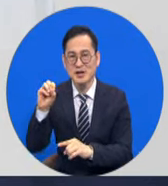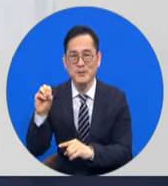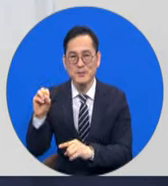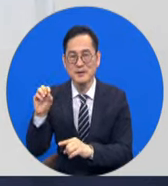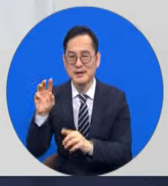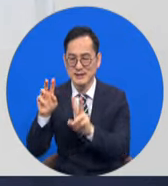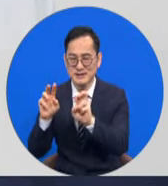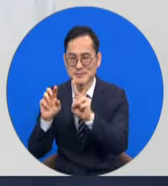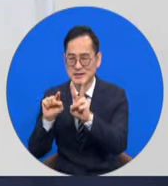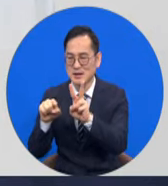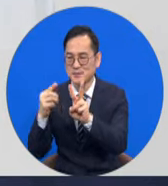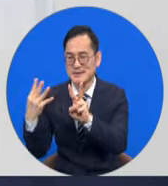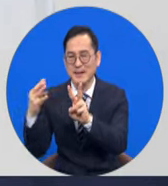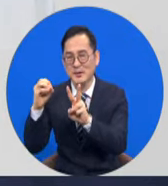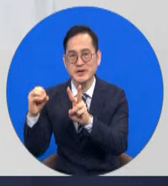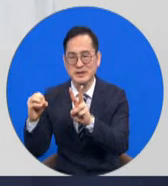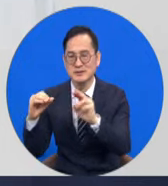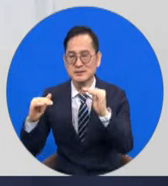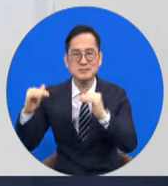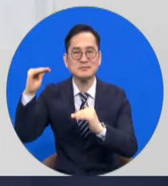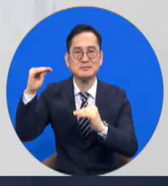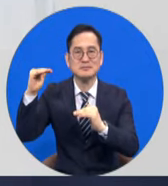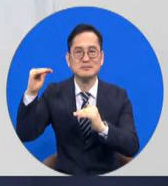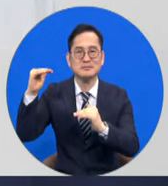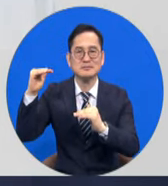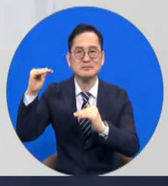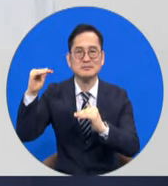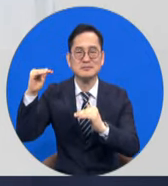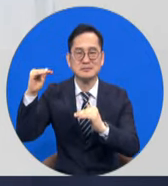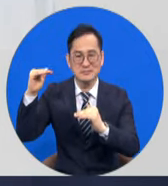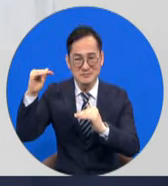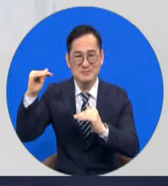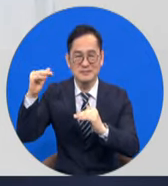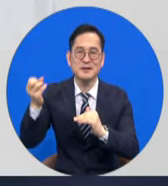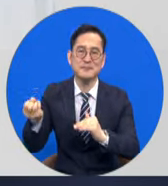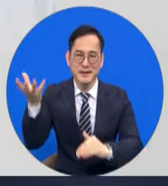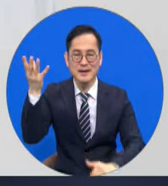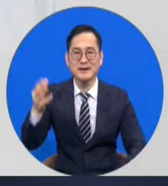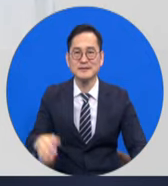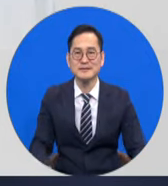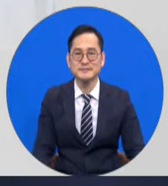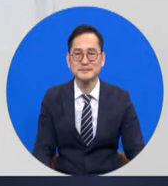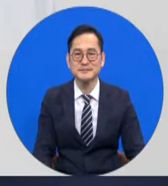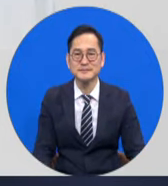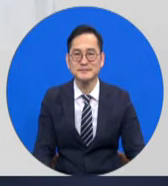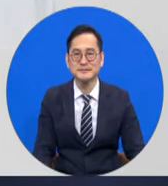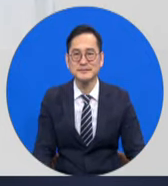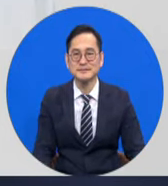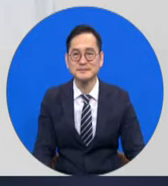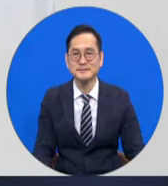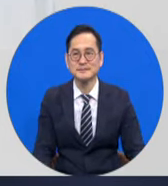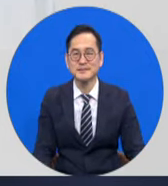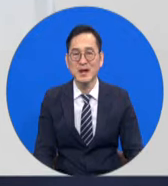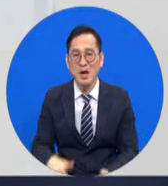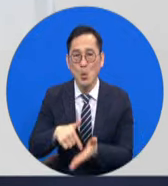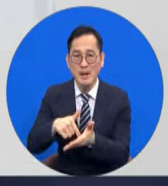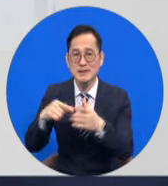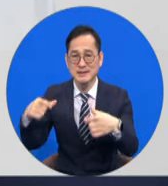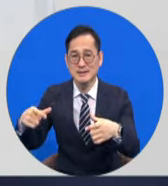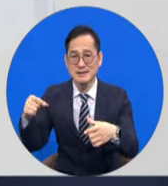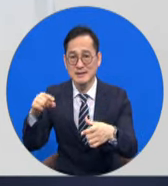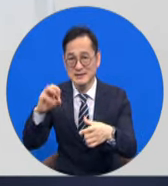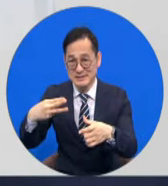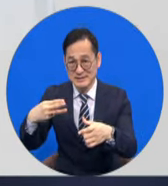22.46%포인트 차이로 송영길 후보를 압도적으로 또 이겼다. 그래서 광진을이 야 이게 뭐 만만치만은